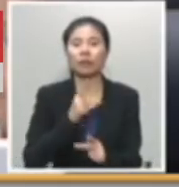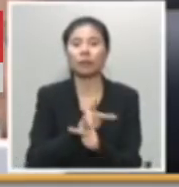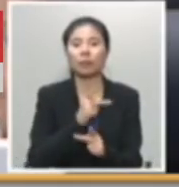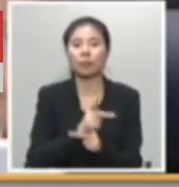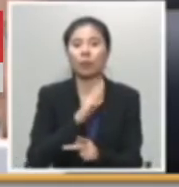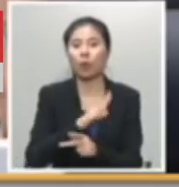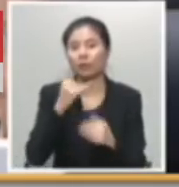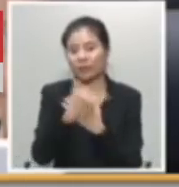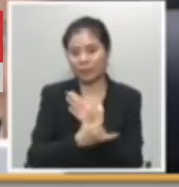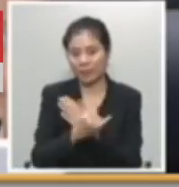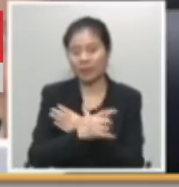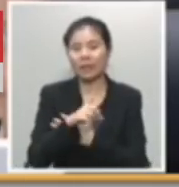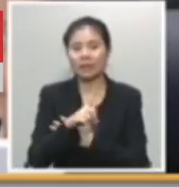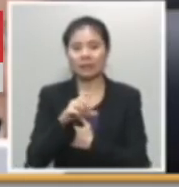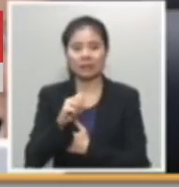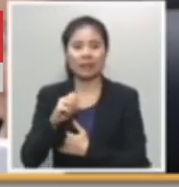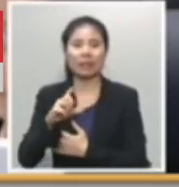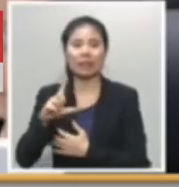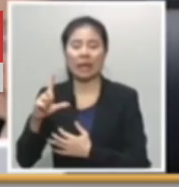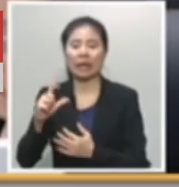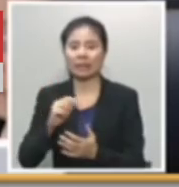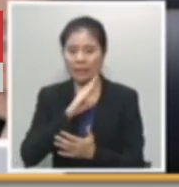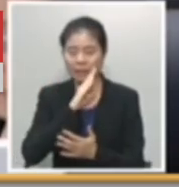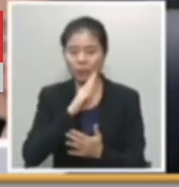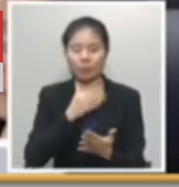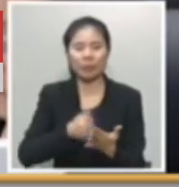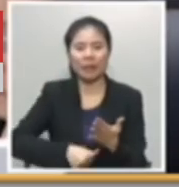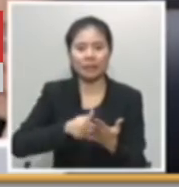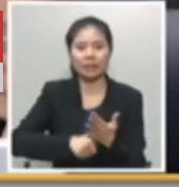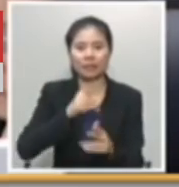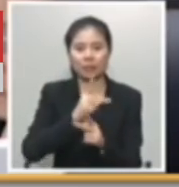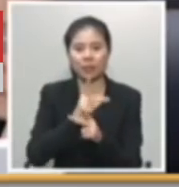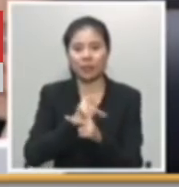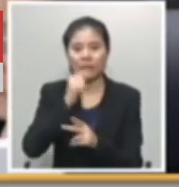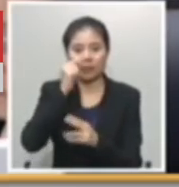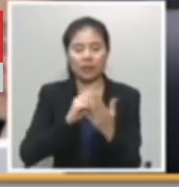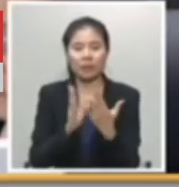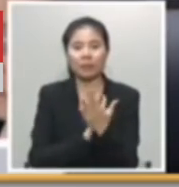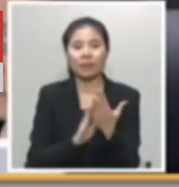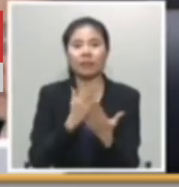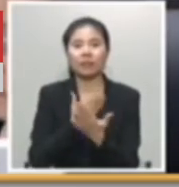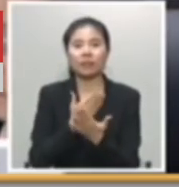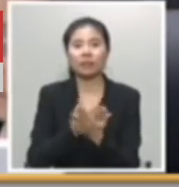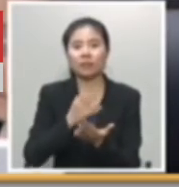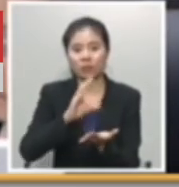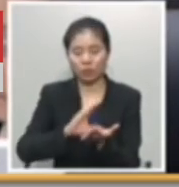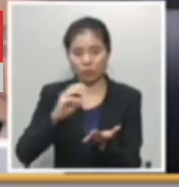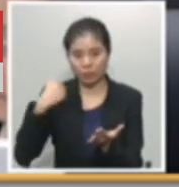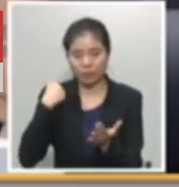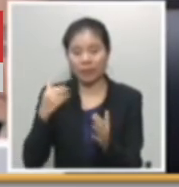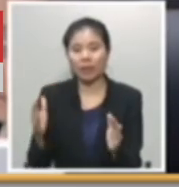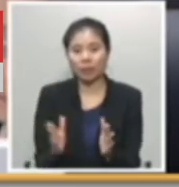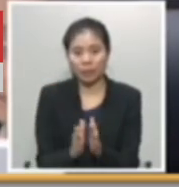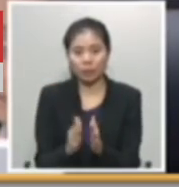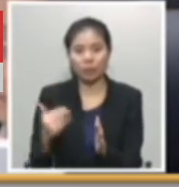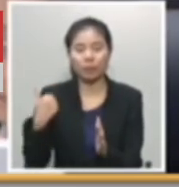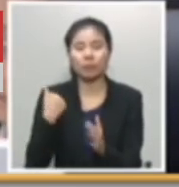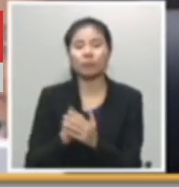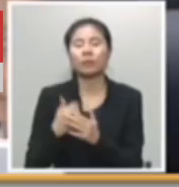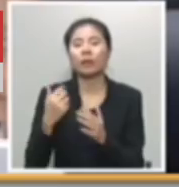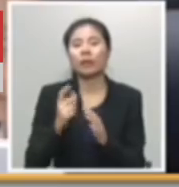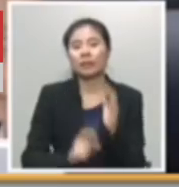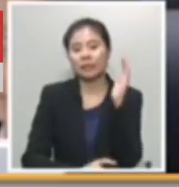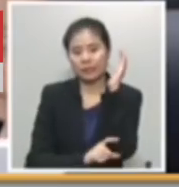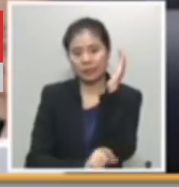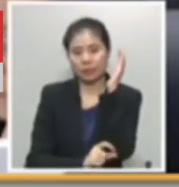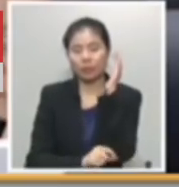ศเนี่ยหลายแสนล้านจะเข้ามาในประเทศไทยแล้วประเทศไทยมีเงินกองทุนเยอะแยะเอามารวมกันเลยนะที่ประเทศสิงคโปร์เขาเรียก